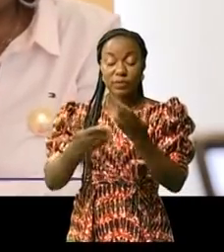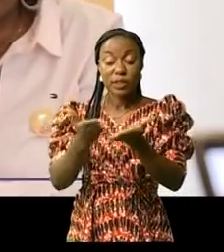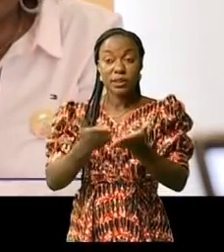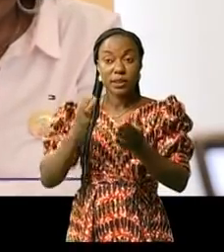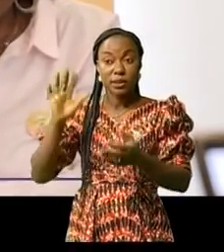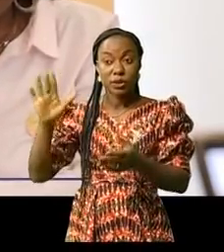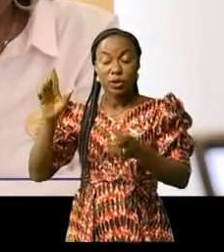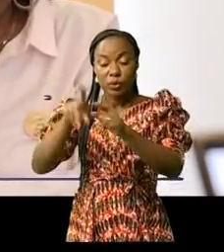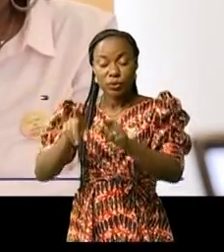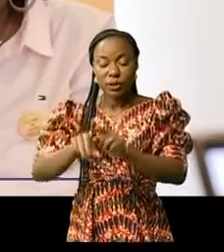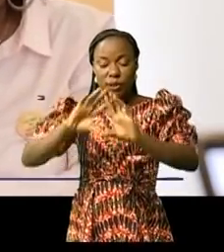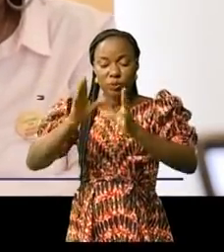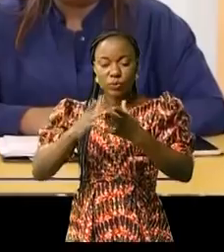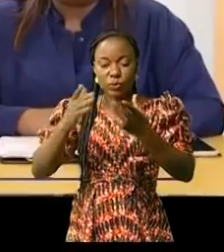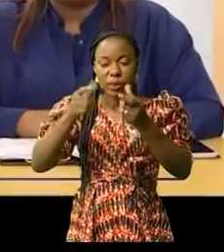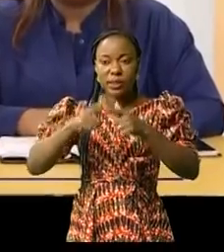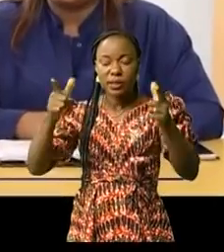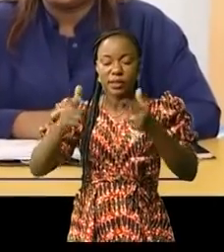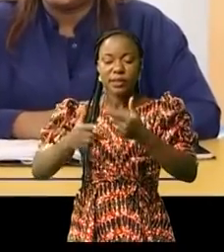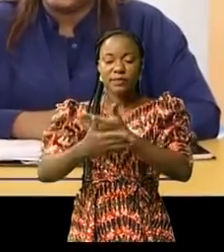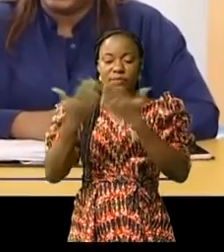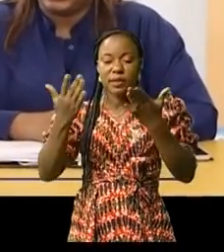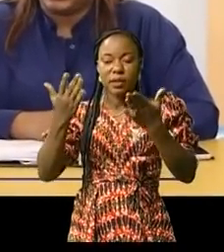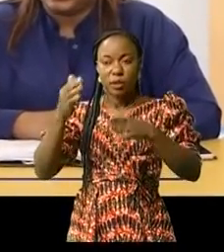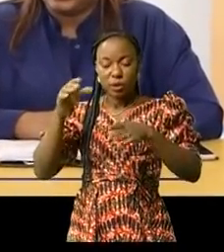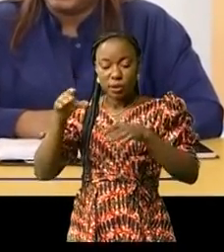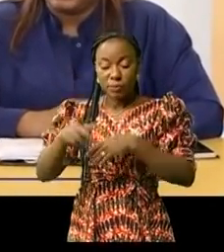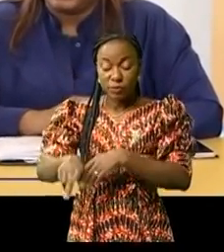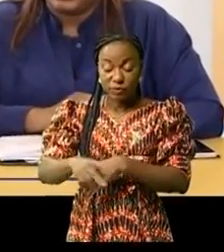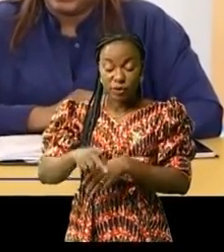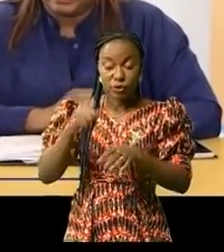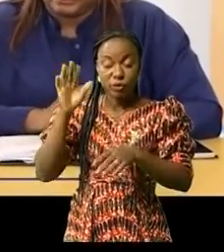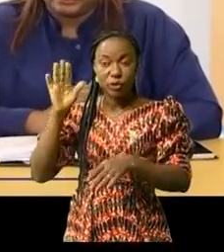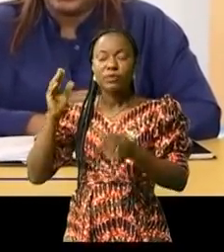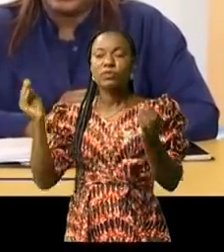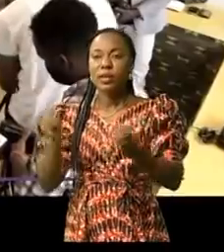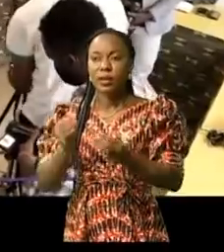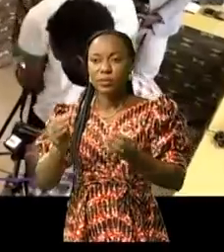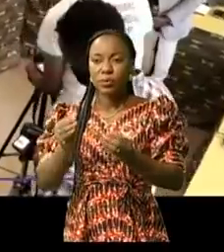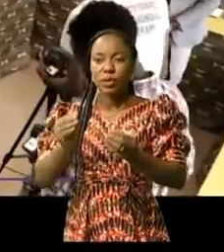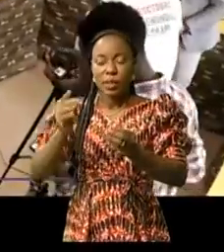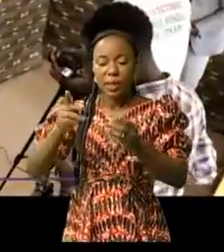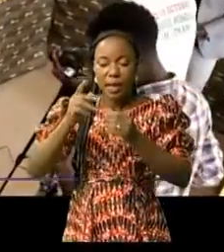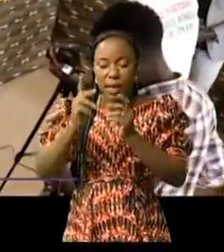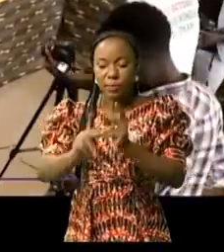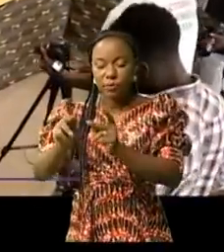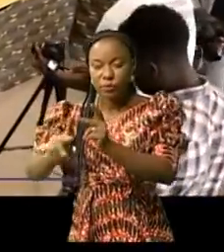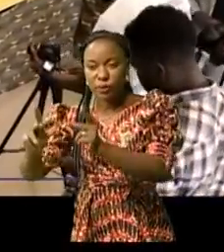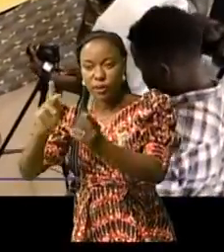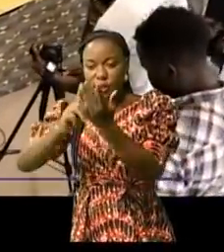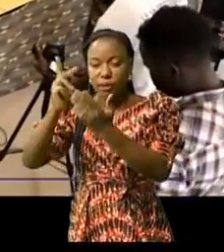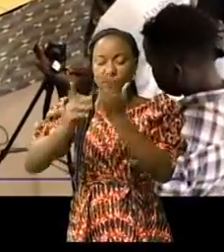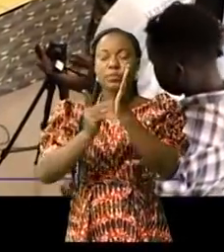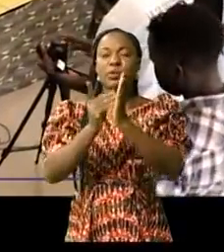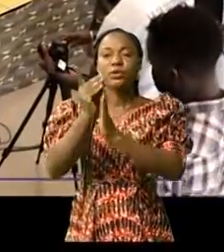toutes les grandes villes de la rdc où elle l'un des objectifs est d'assurer l'application constructive de la jeunesse dont le programme de